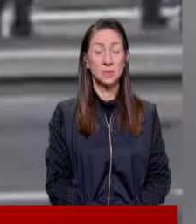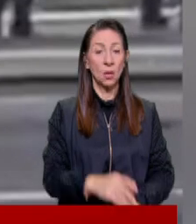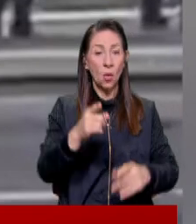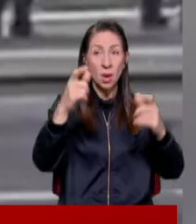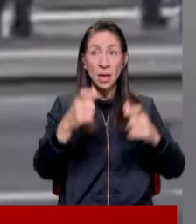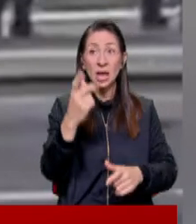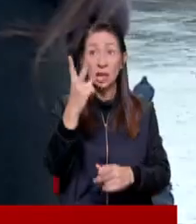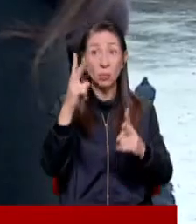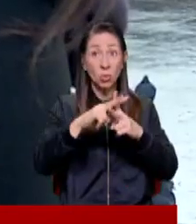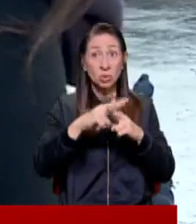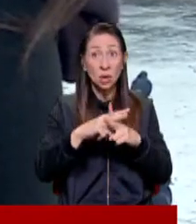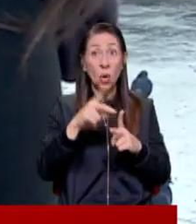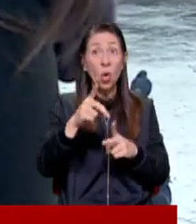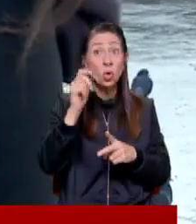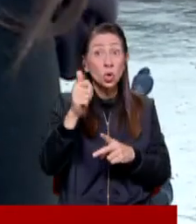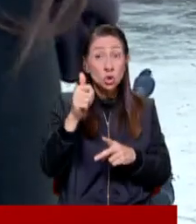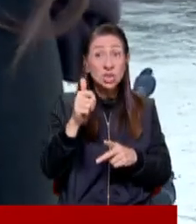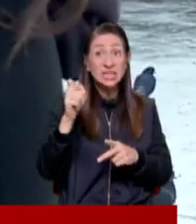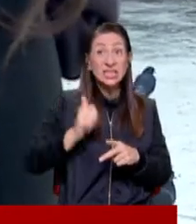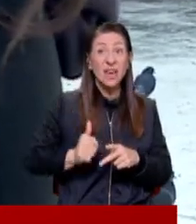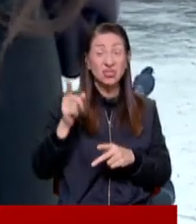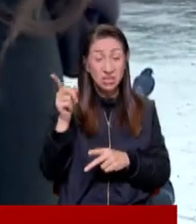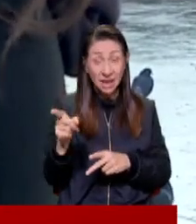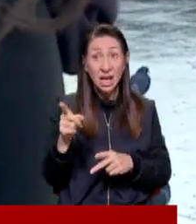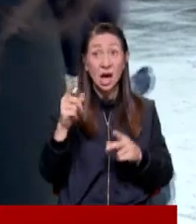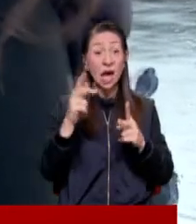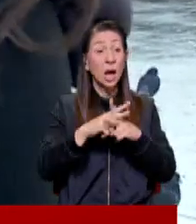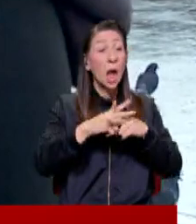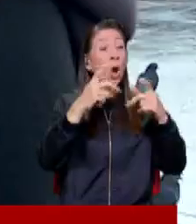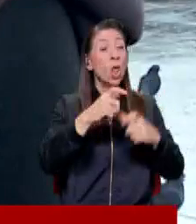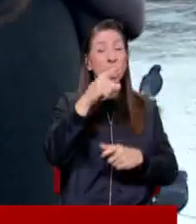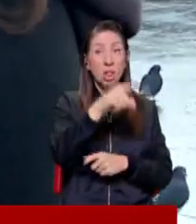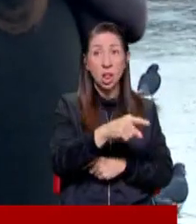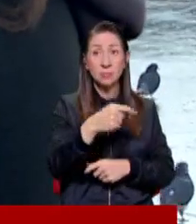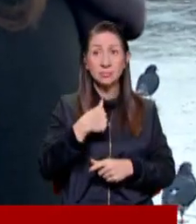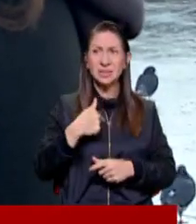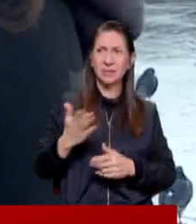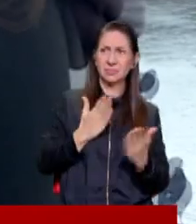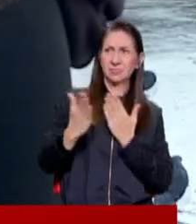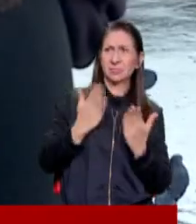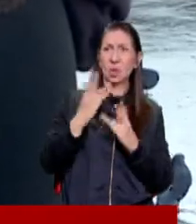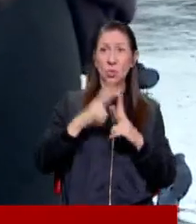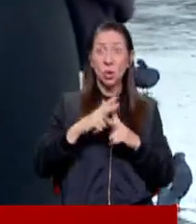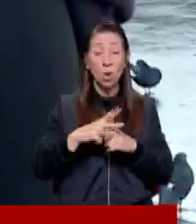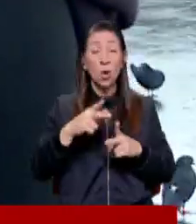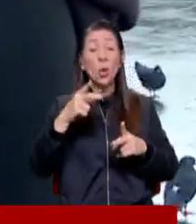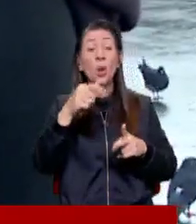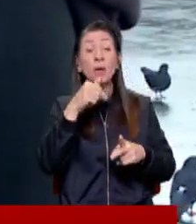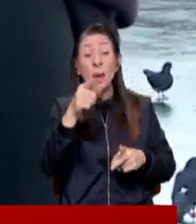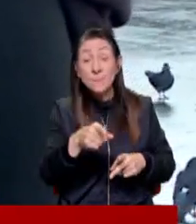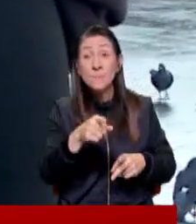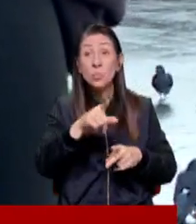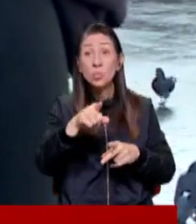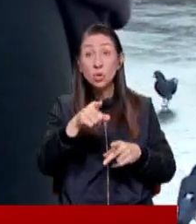Olay yerindeki iki polisten, o günkü savcıdan, karakoldaki bizi hani öteleyen polislerden, vuran kişiden ve